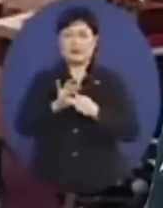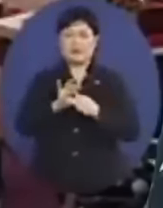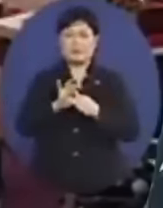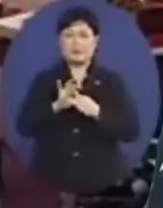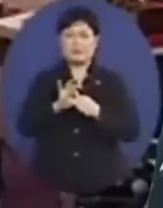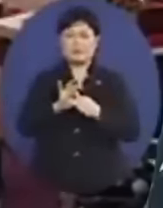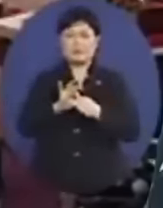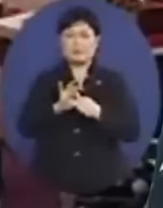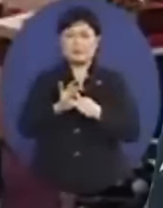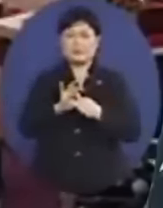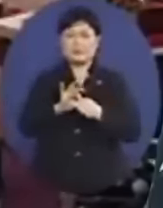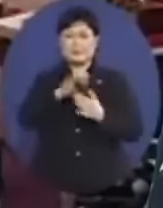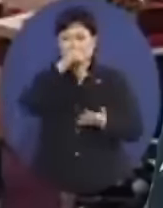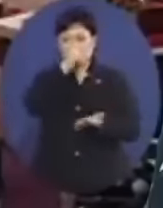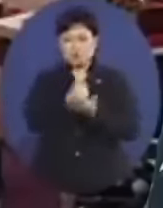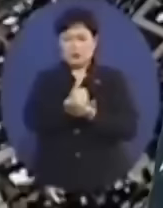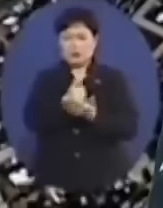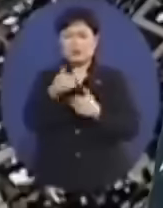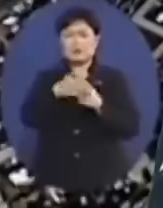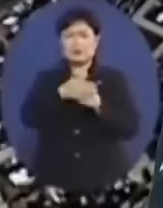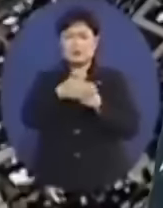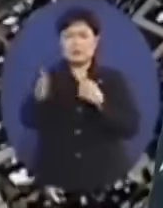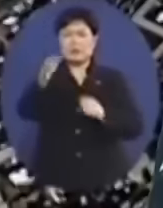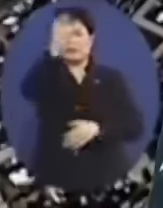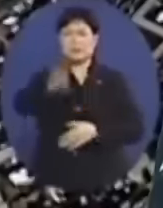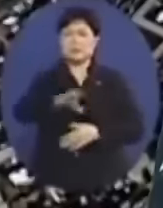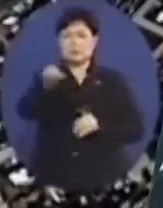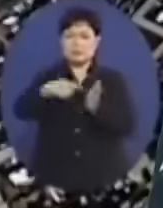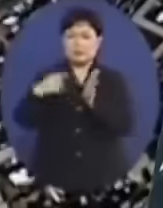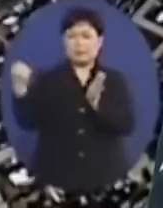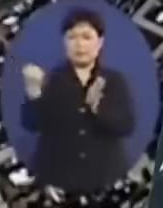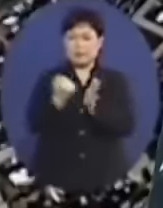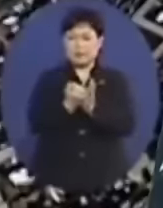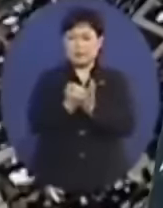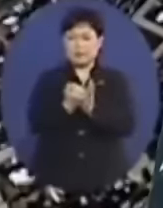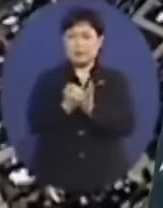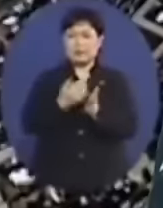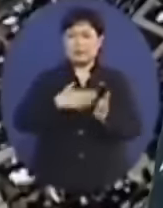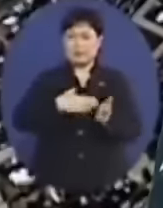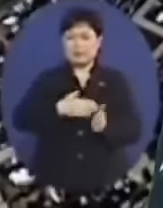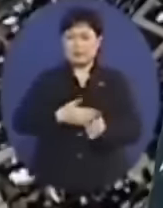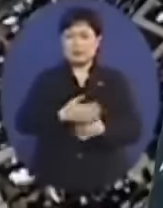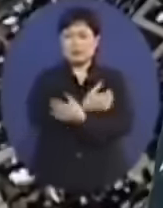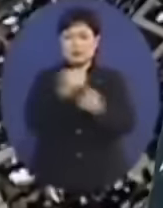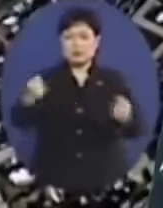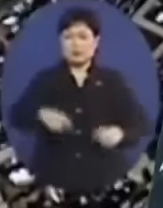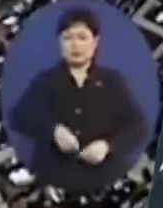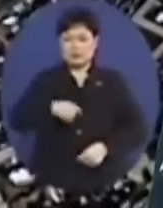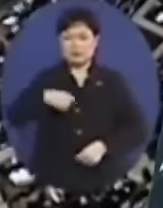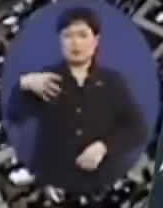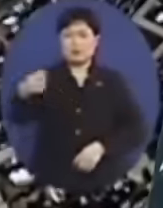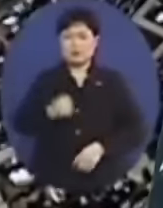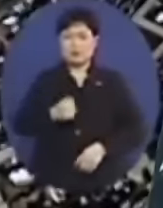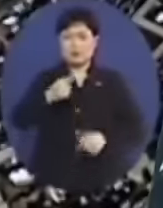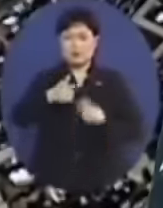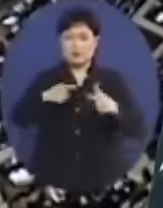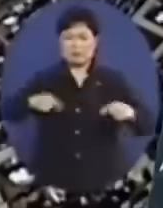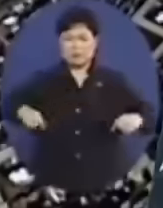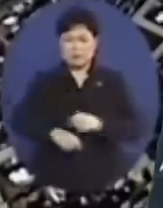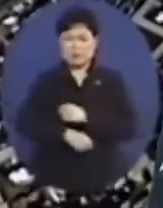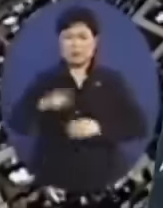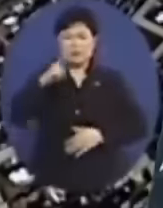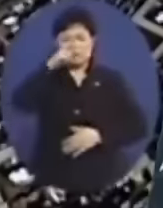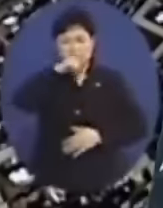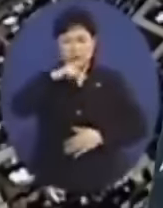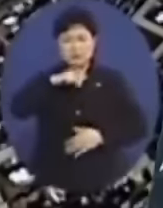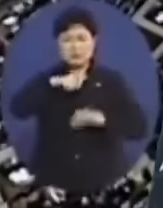나의 죄를 위해서 십자가에 못 박혔다 나는 용서와 의로움을 얻었다 예수님이 나의 불리와 추억을 위 십자가에